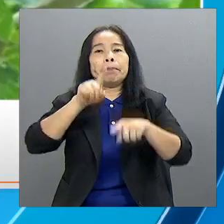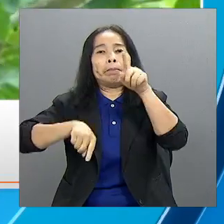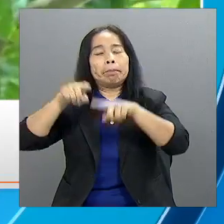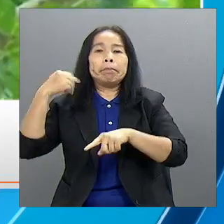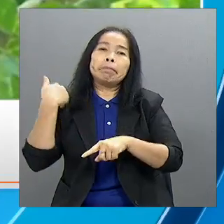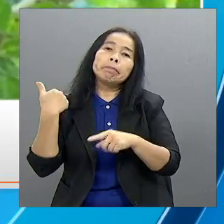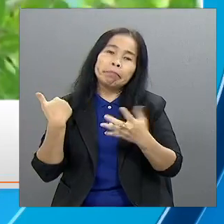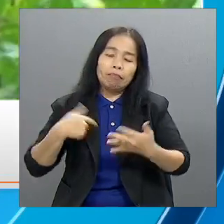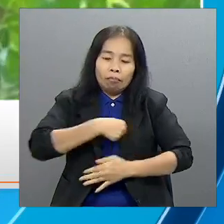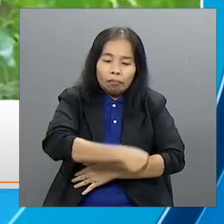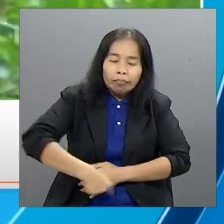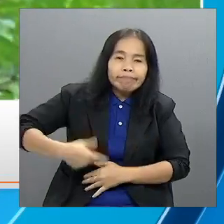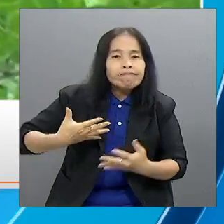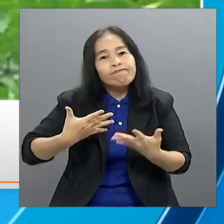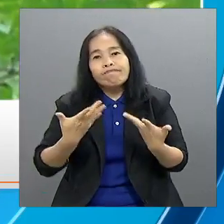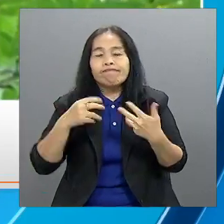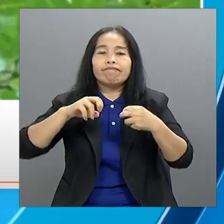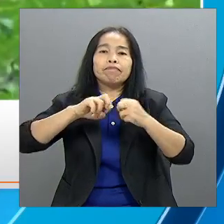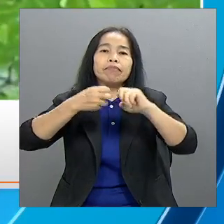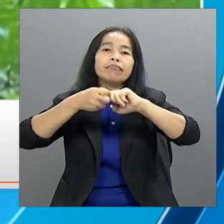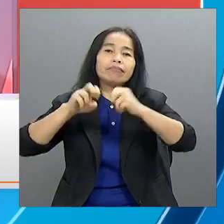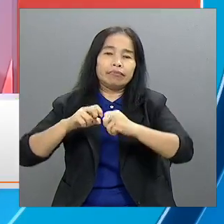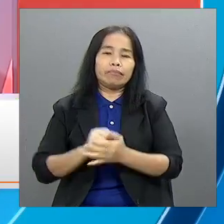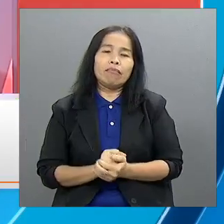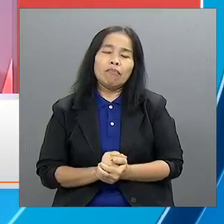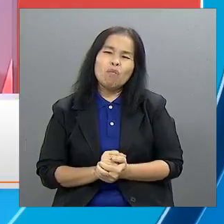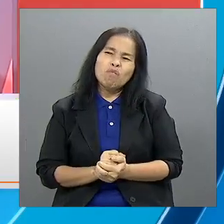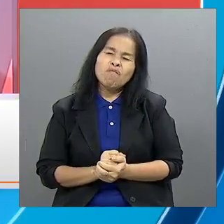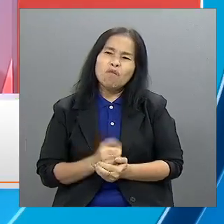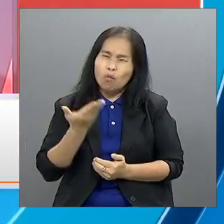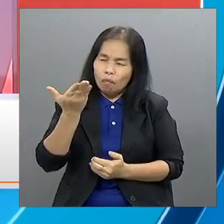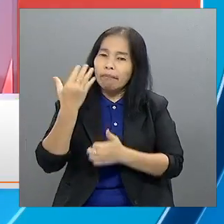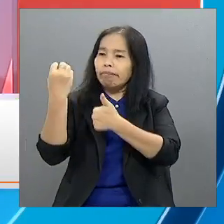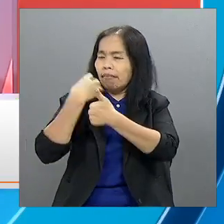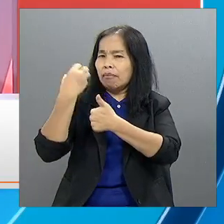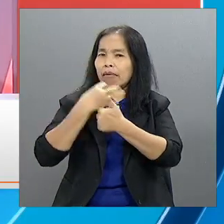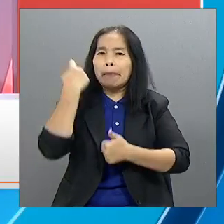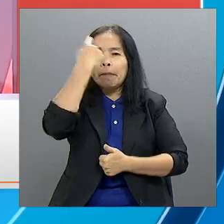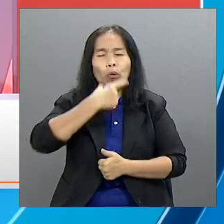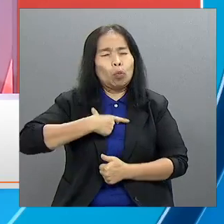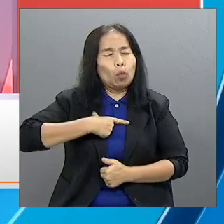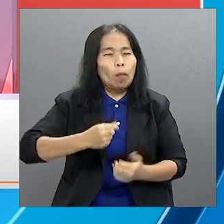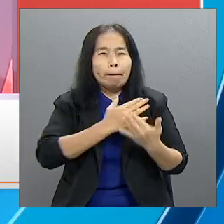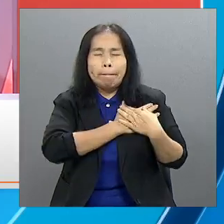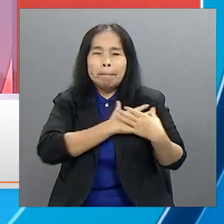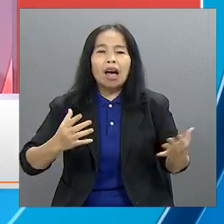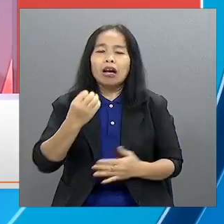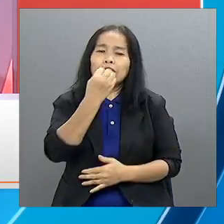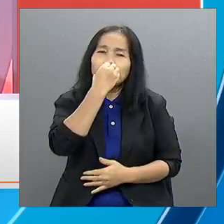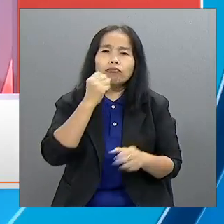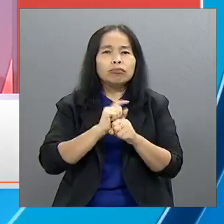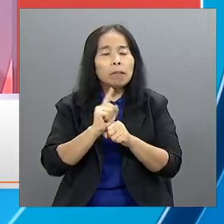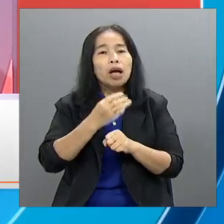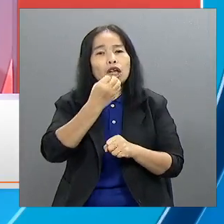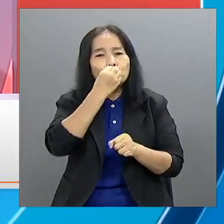น ครับครับ ครับคุณหมอมีคำแนะนำไหมครับสำหรับใครที่ชื่นชอบการบริโภคลูกเนียงควรจะบริโภคแค่ไหนถึงจะพอดีเพราะอย่